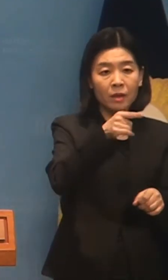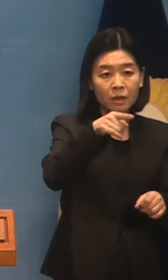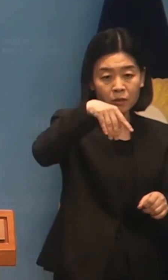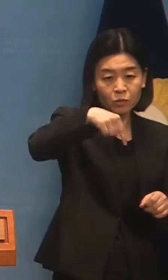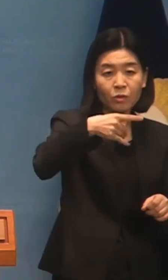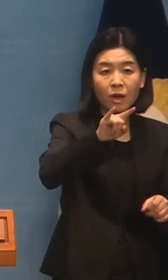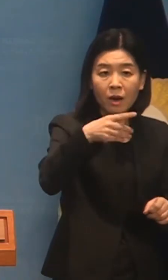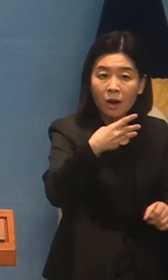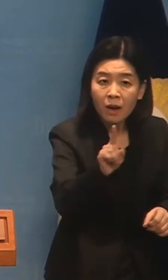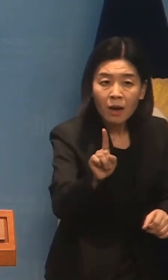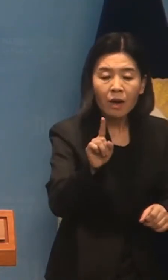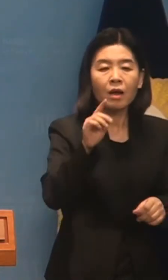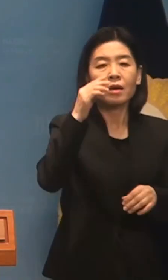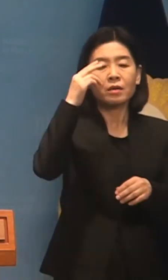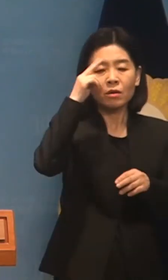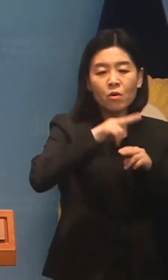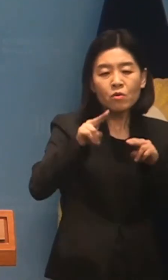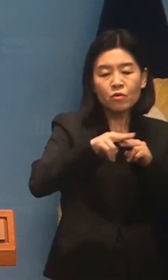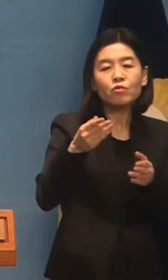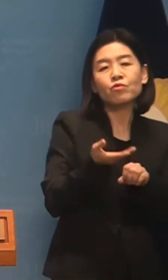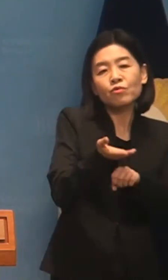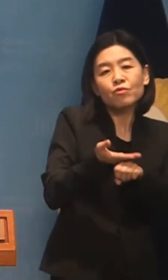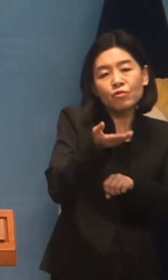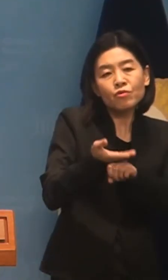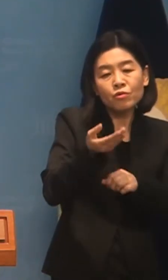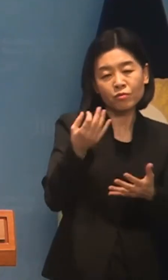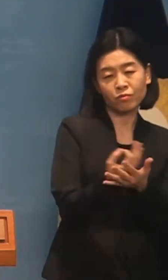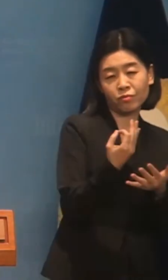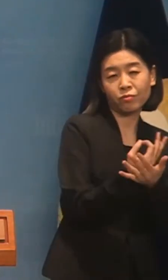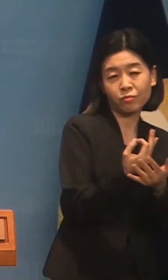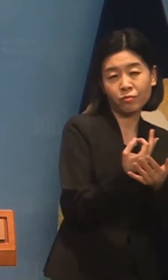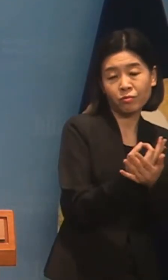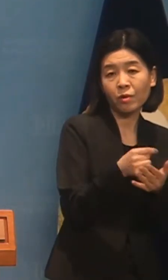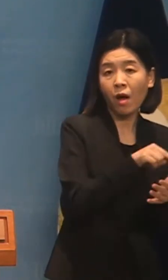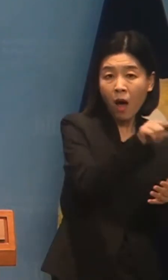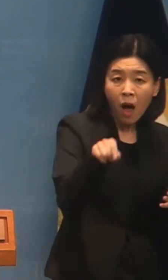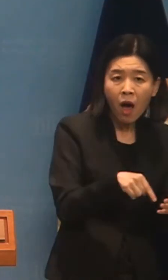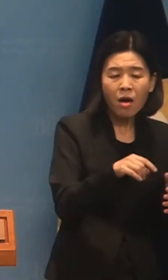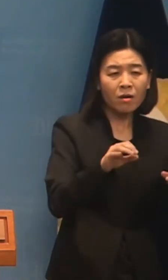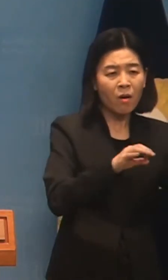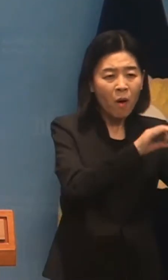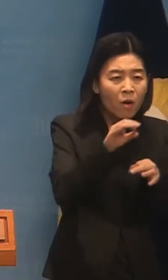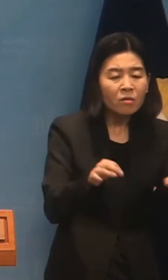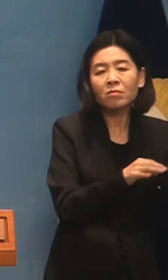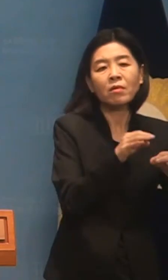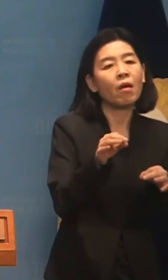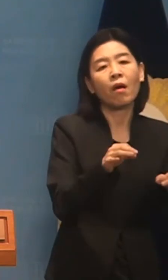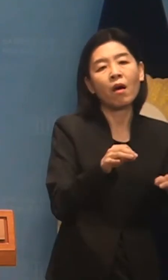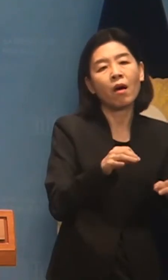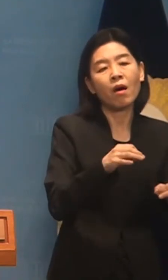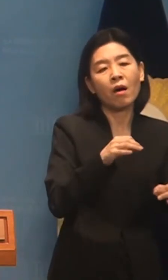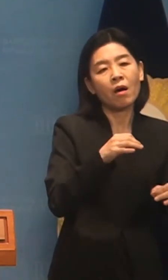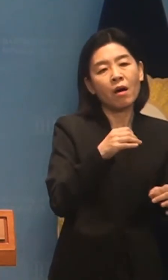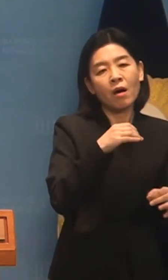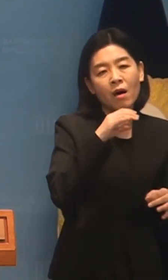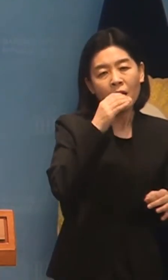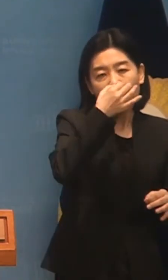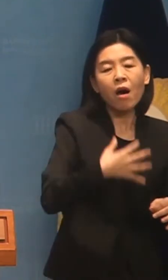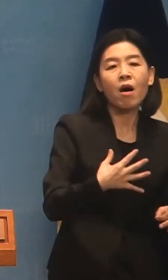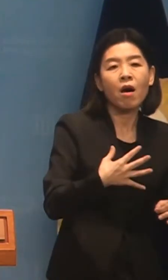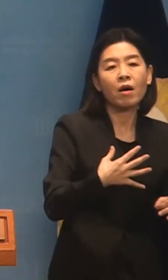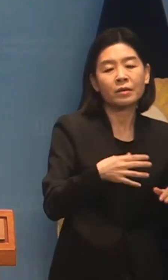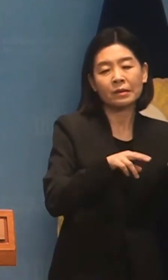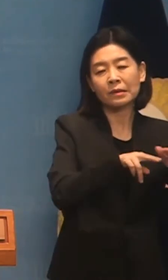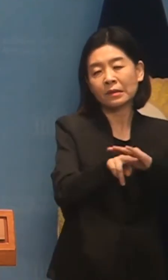석유 수출로 벌어들이는 돈은 경제 위기에 못 견뎌 탈출한 베네수엘라 난민들이